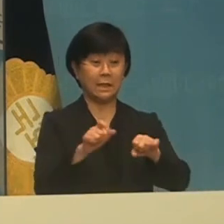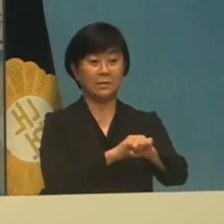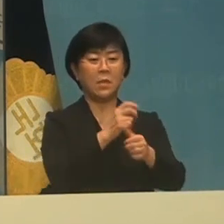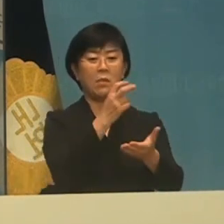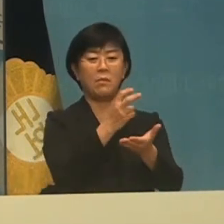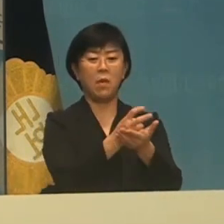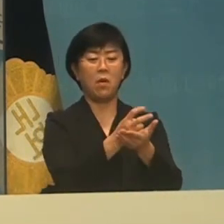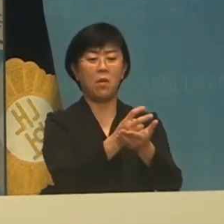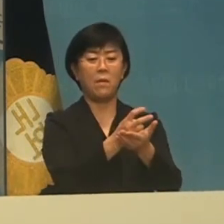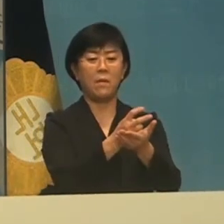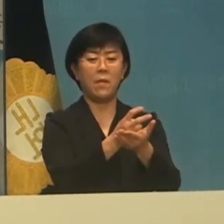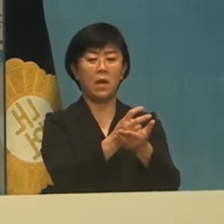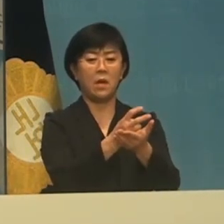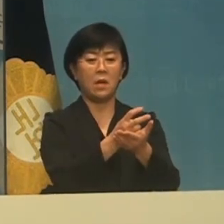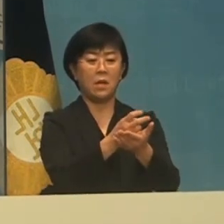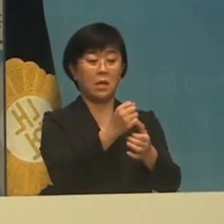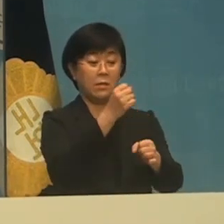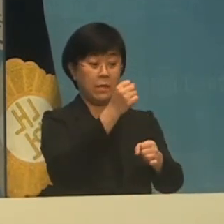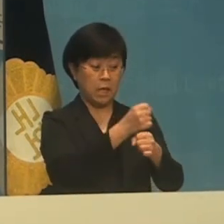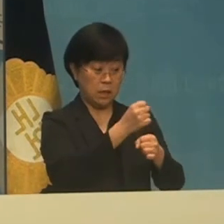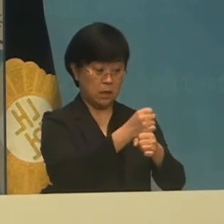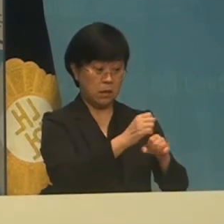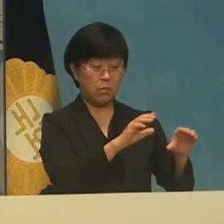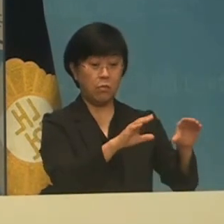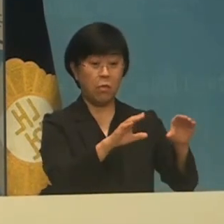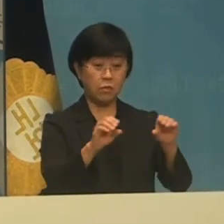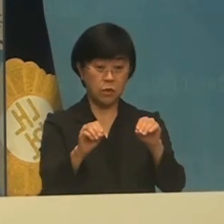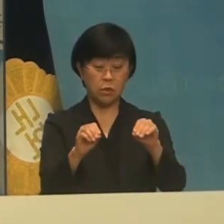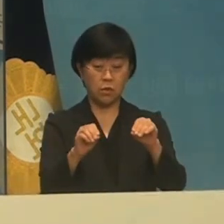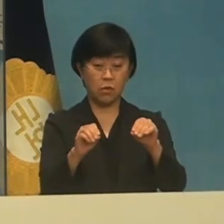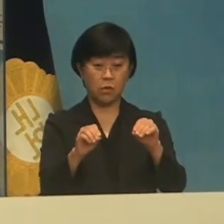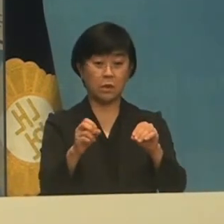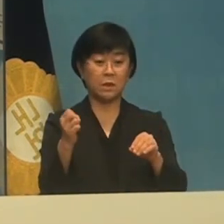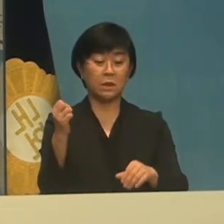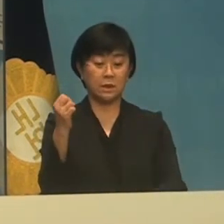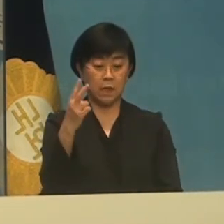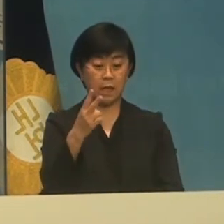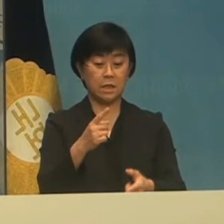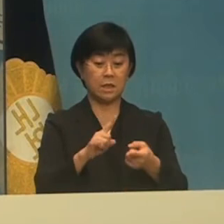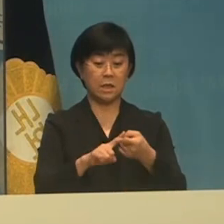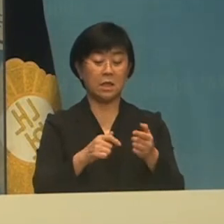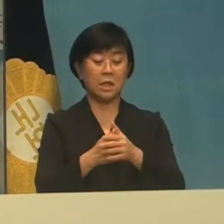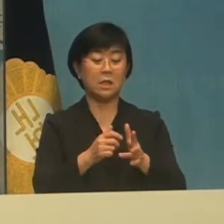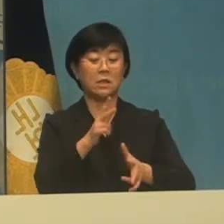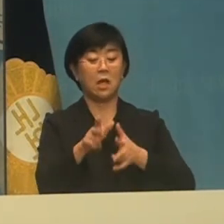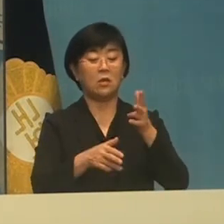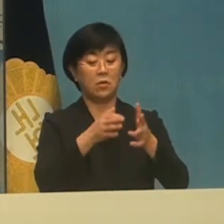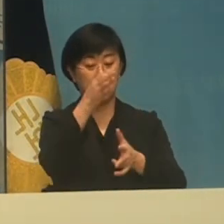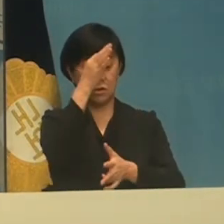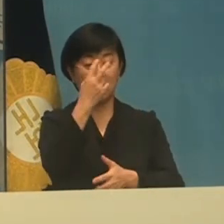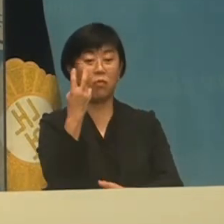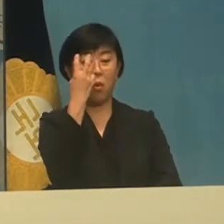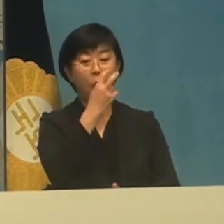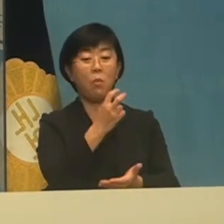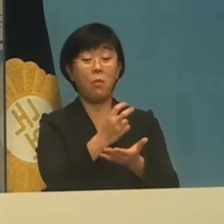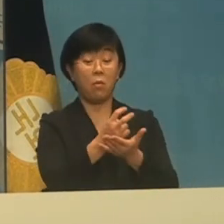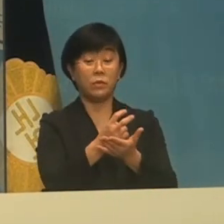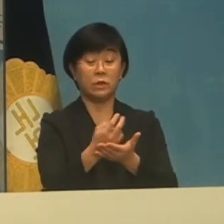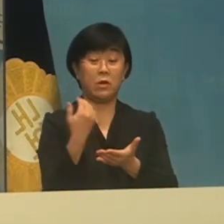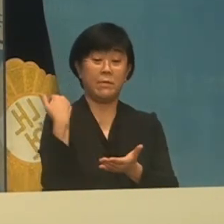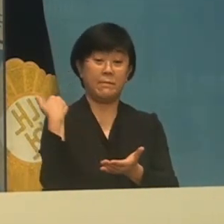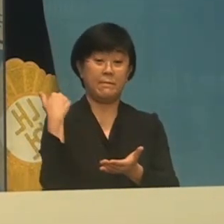특별법 시도, 재정 시도를 멈추고 계약된 산업기술보호법부터 되돌려주시기